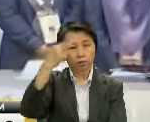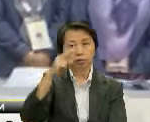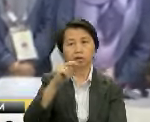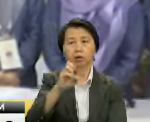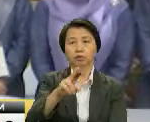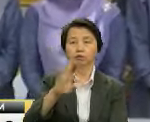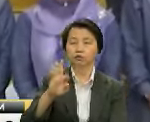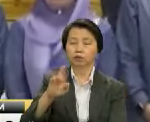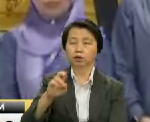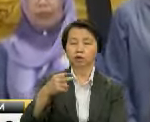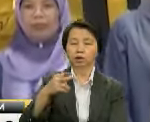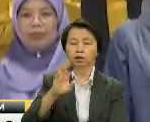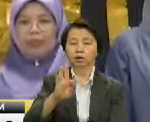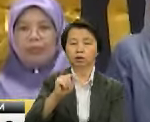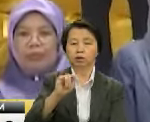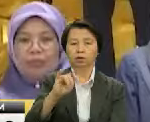Jamil. Saksikan.